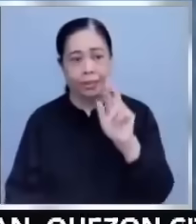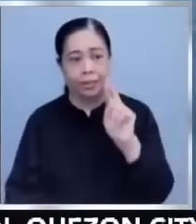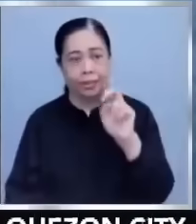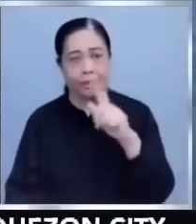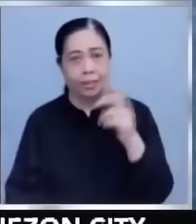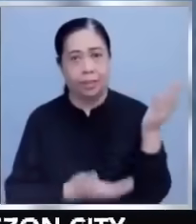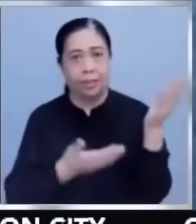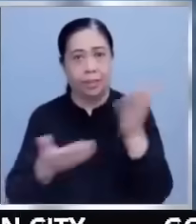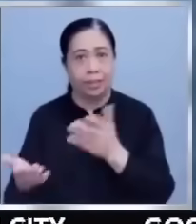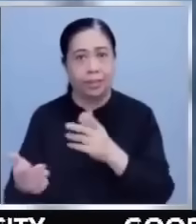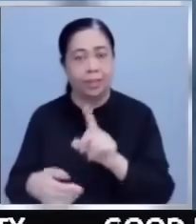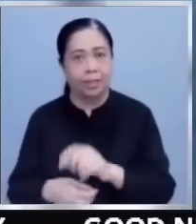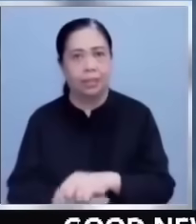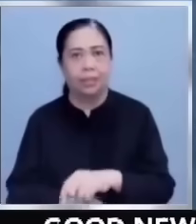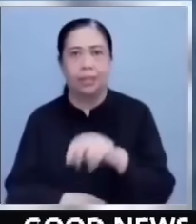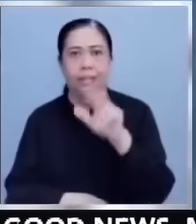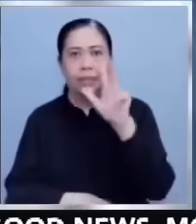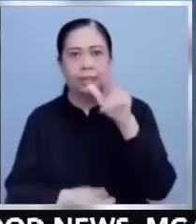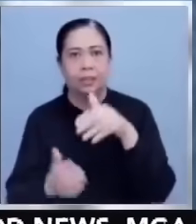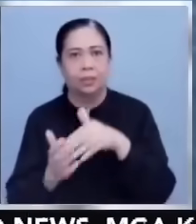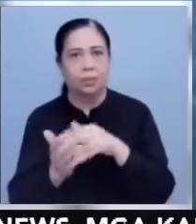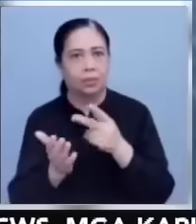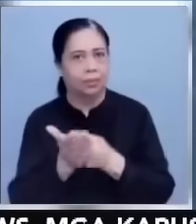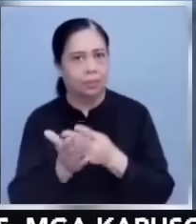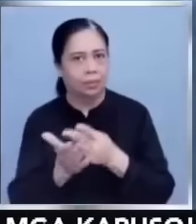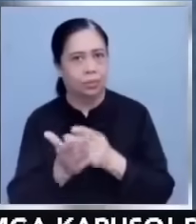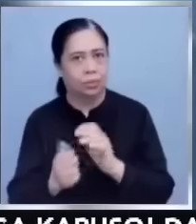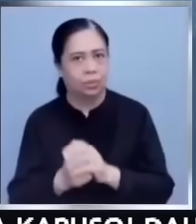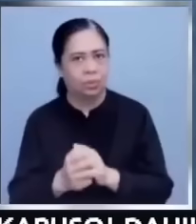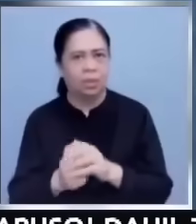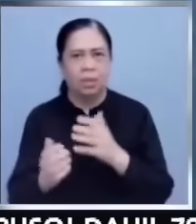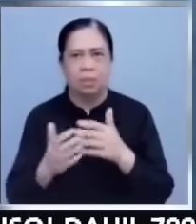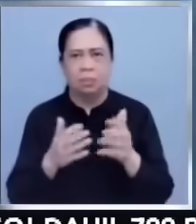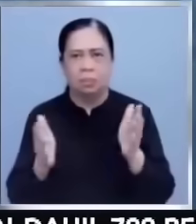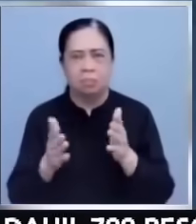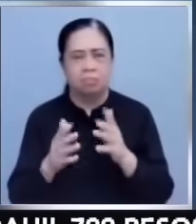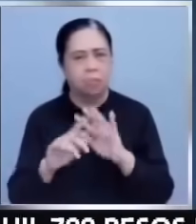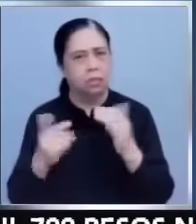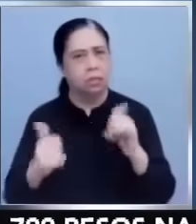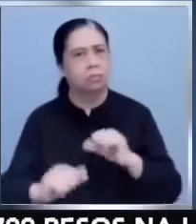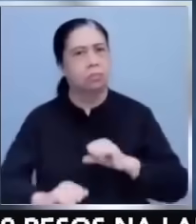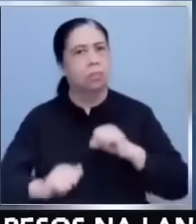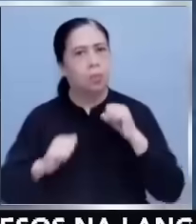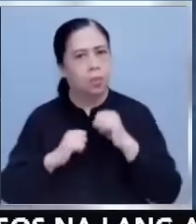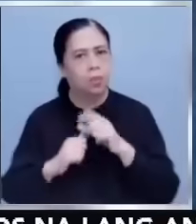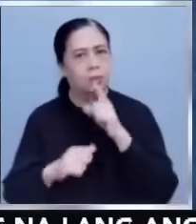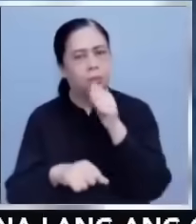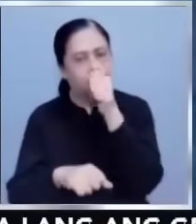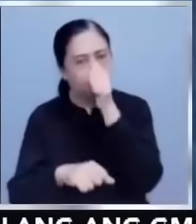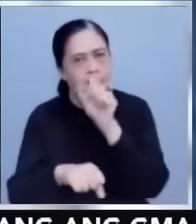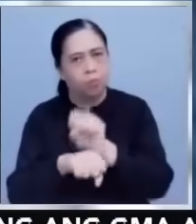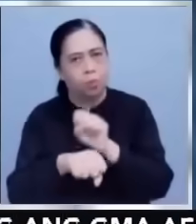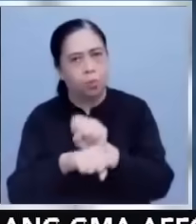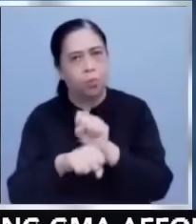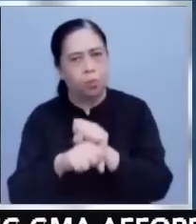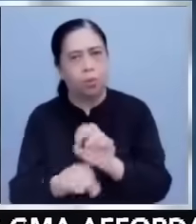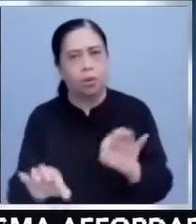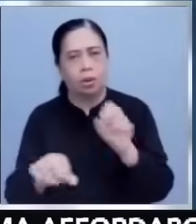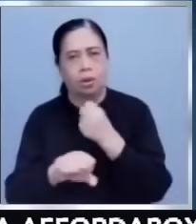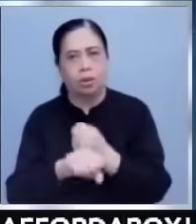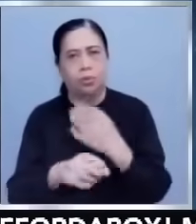pamilya, 3,000 piso. Bagamat maliit, may pagmamalaki daw niyang pinaghirapan niya ang halagang ito para